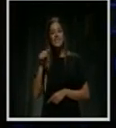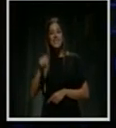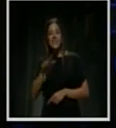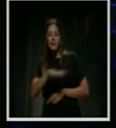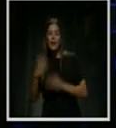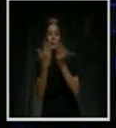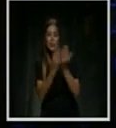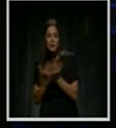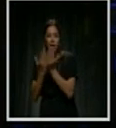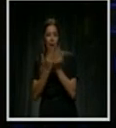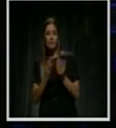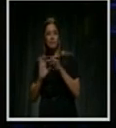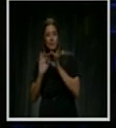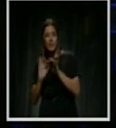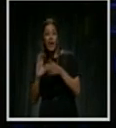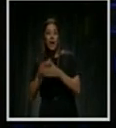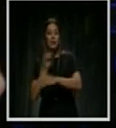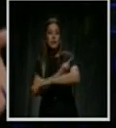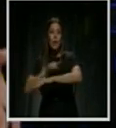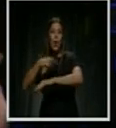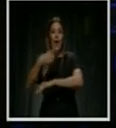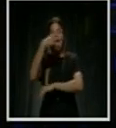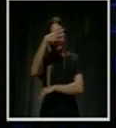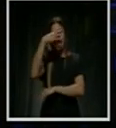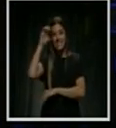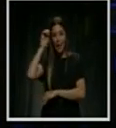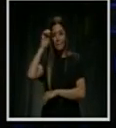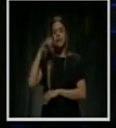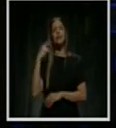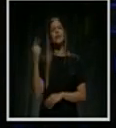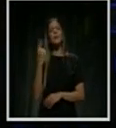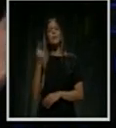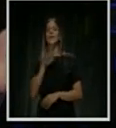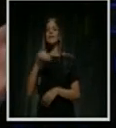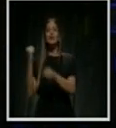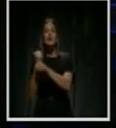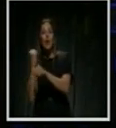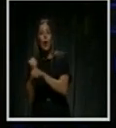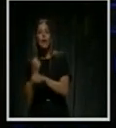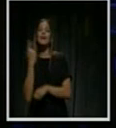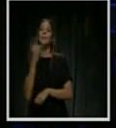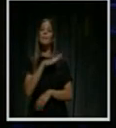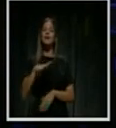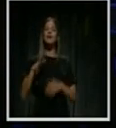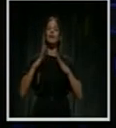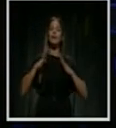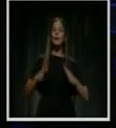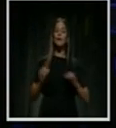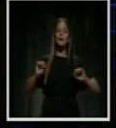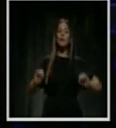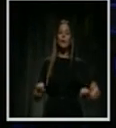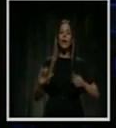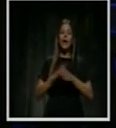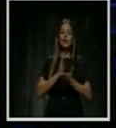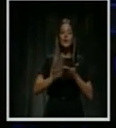wliedhom billi l-ġimgħa dieħla jibdew l-eżamijiet, ma' dawk li qegħdin xogħol bħalissa ma' dawk li qegħdin jistriħu fis-salotti tagħhom wara ġurnata ibsa